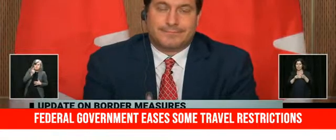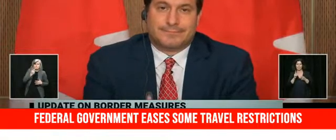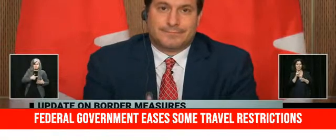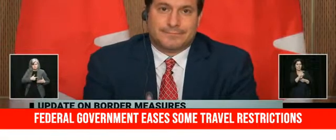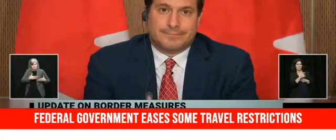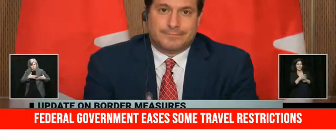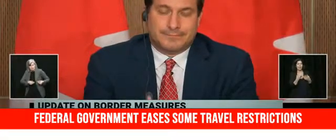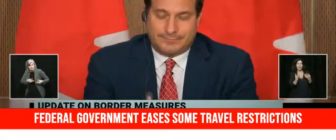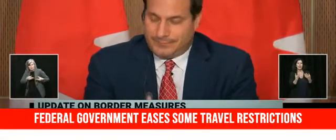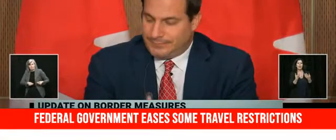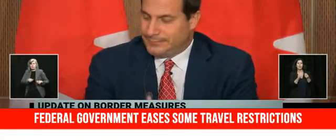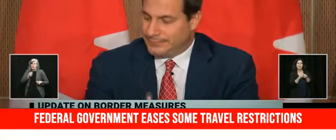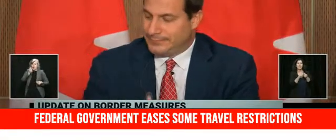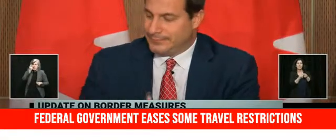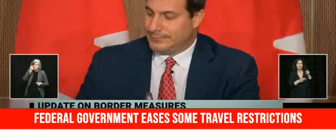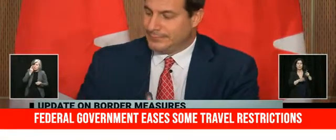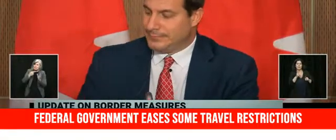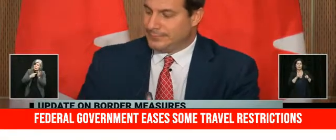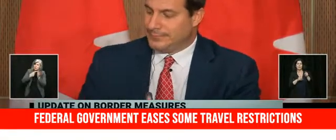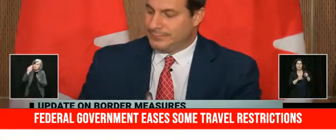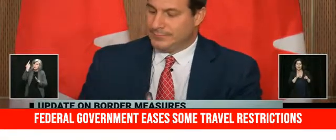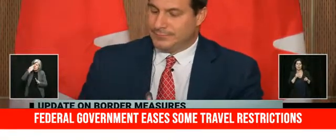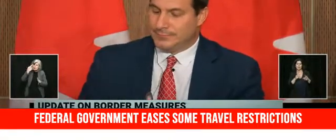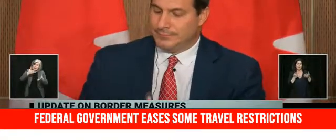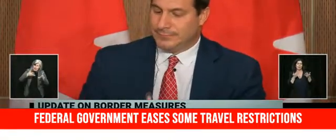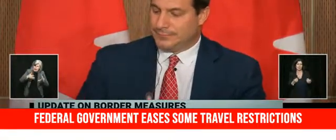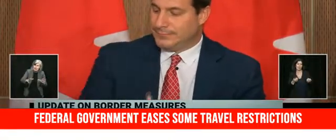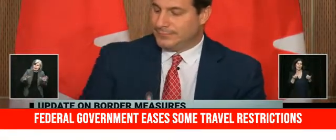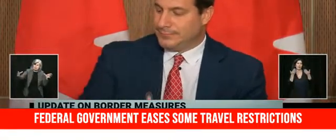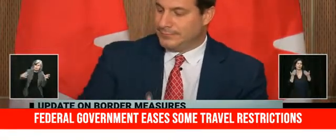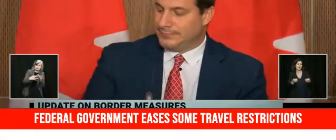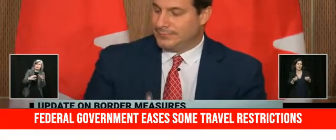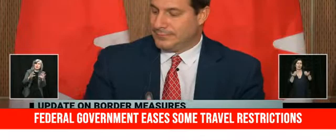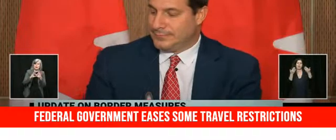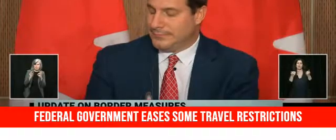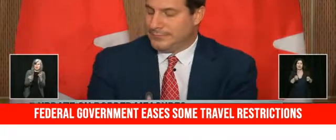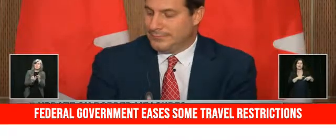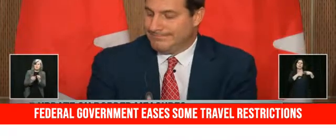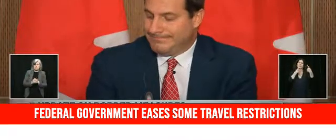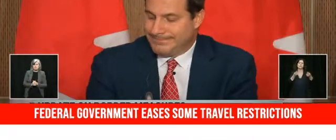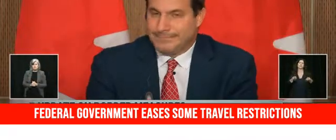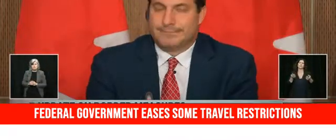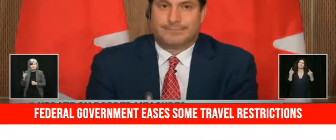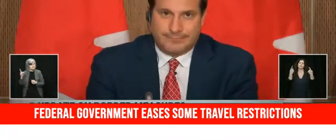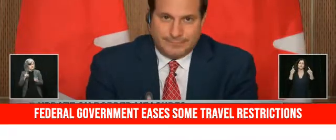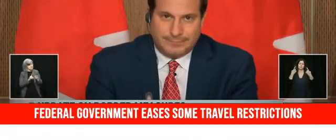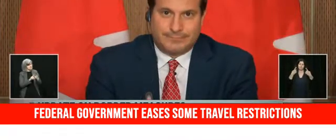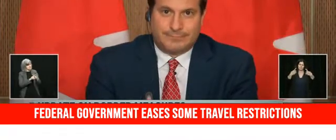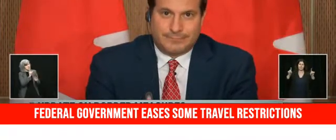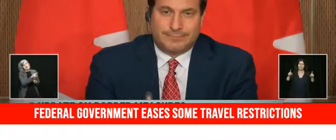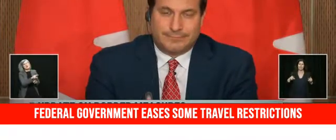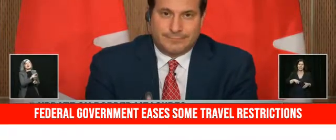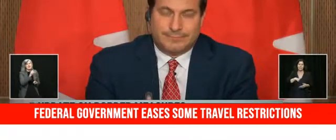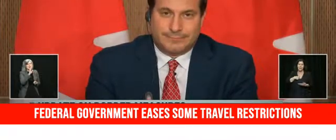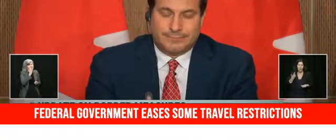longtemps avant de voir ces changements-là arriver. Qu'est-ce qui a fait que ça a été si long d'en arriver là?